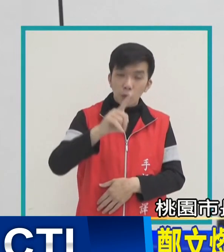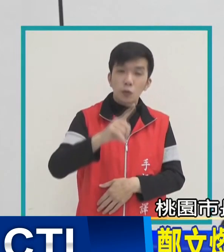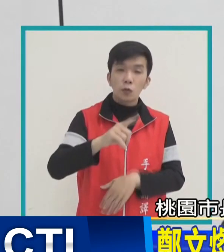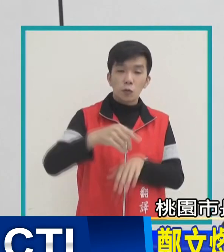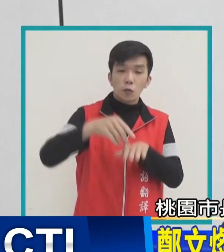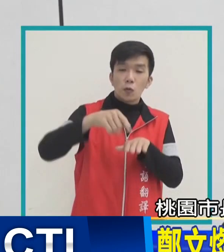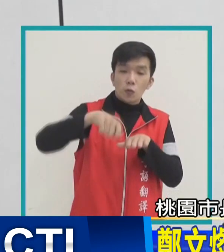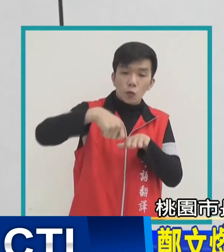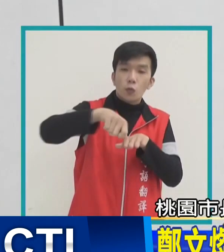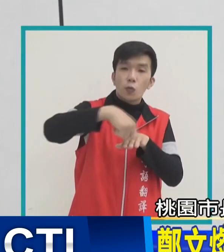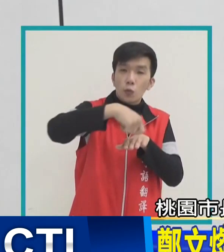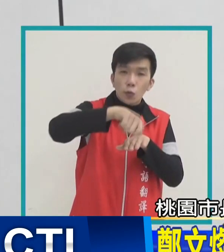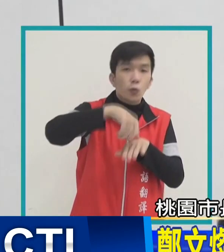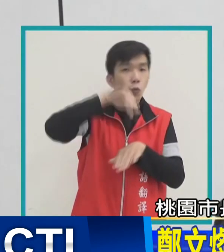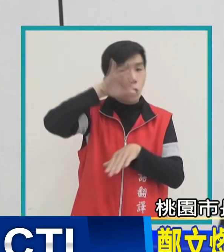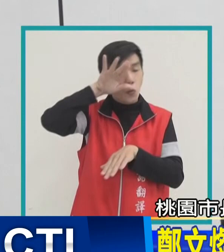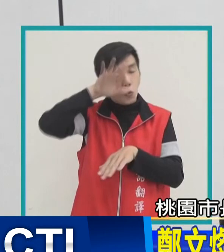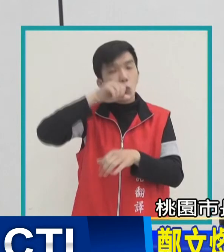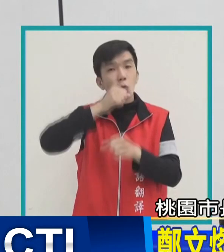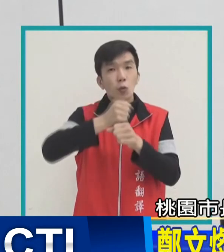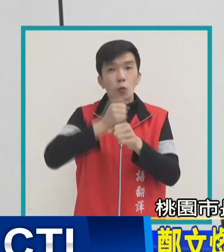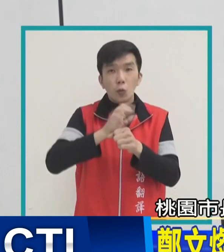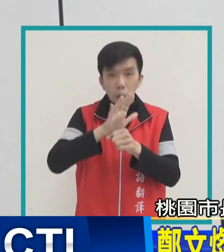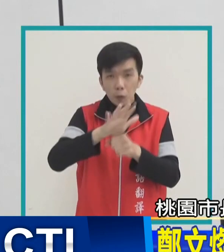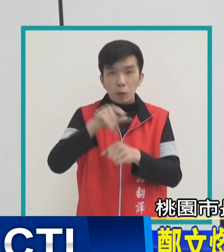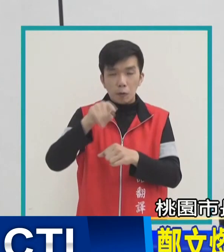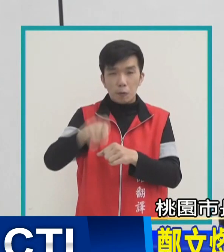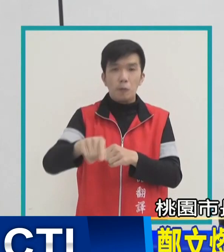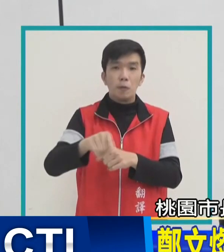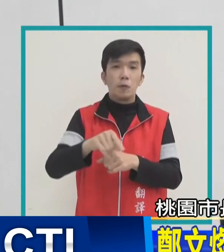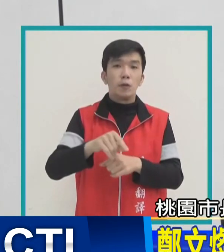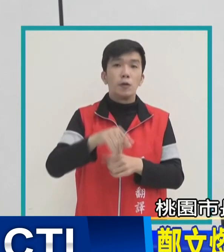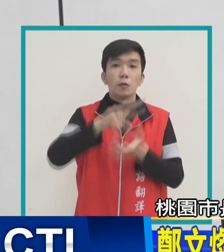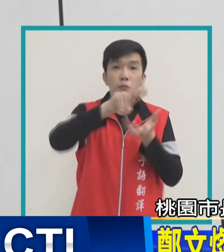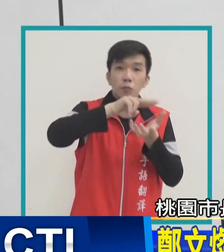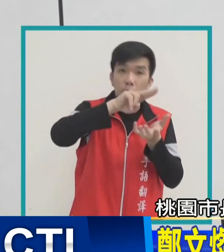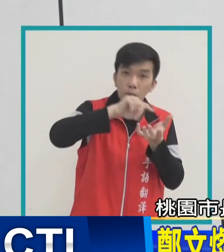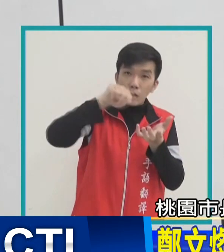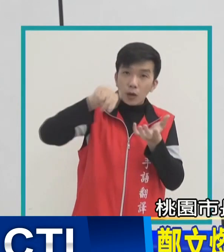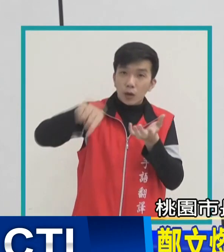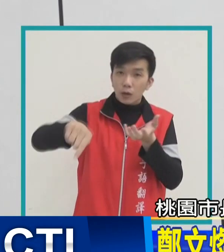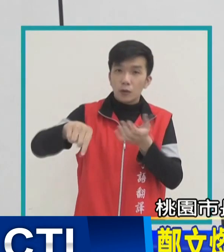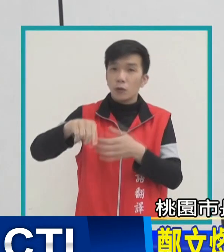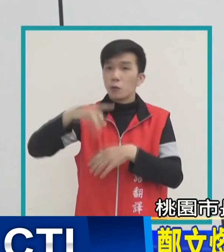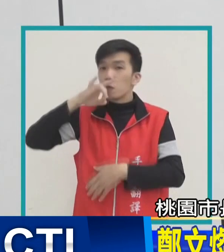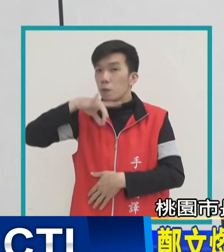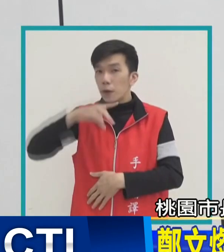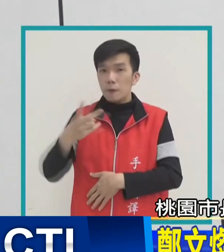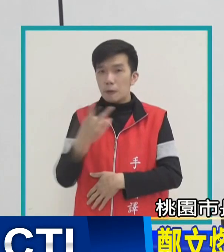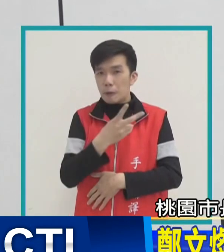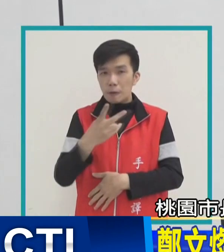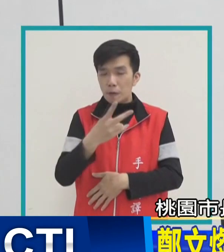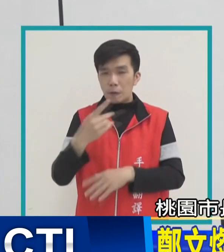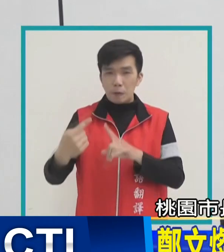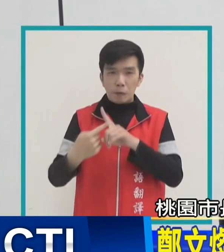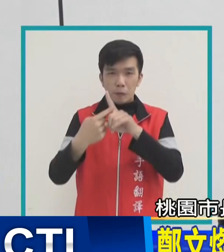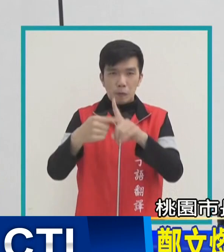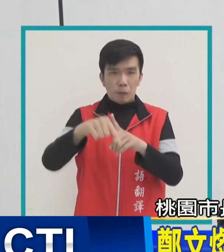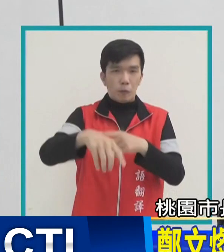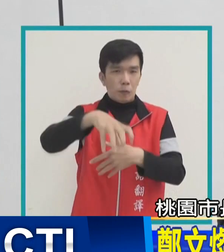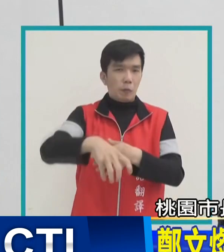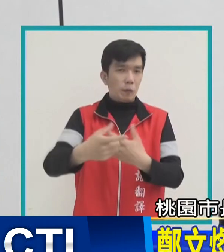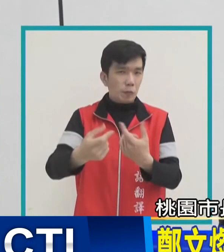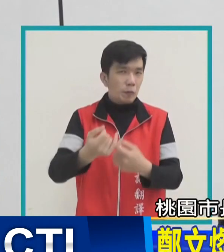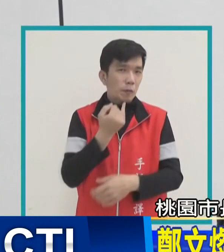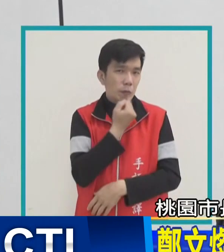睫毛美容，所以两个足迹是有重叠的。那初步预判那么可能的感染源也是在这